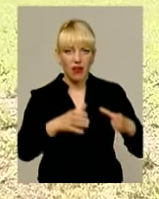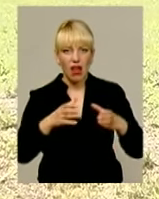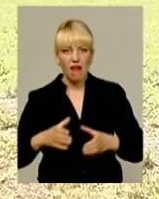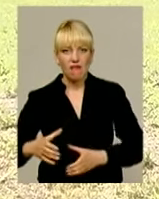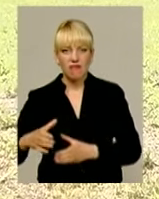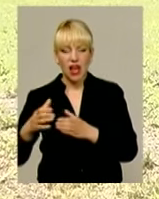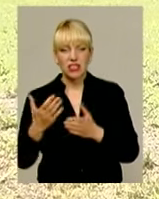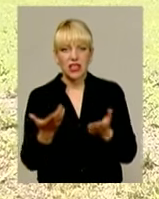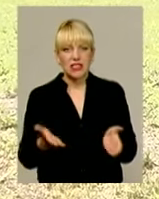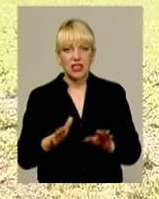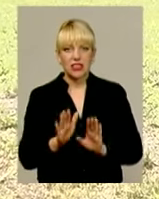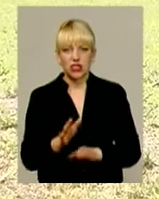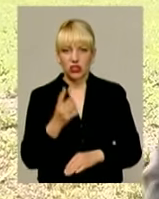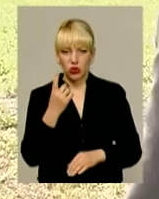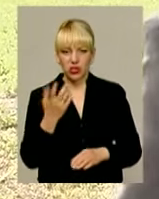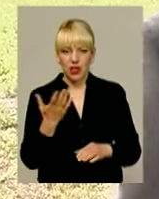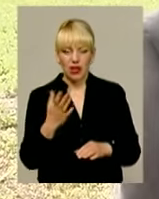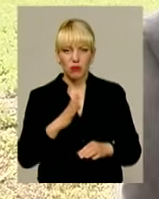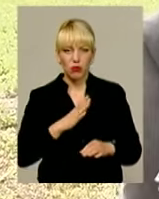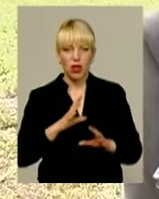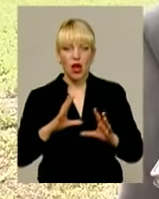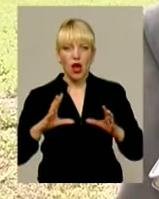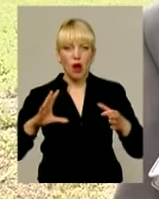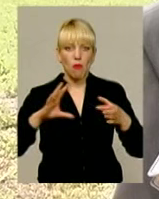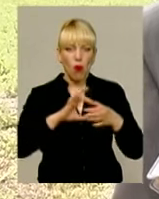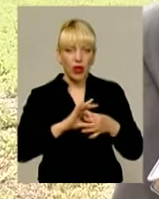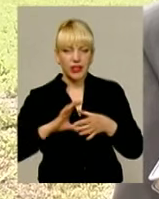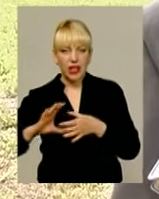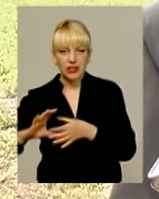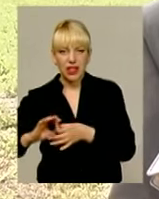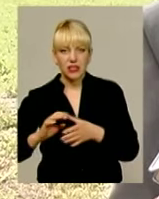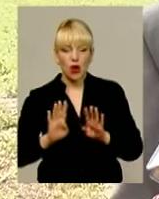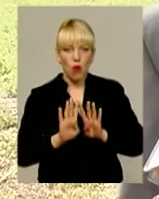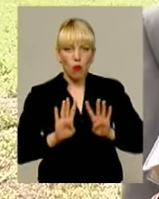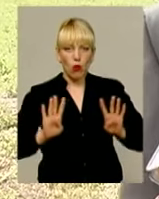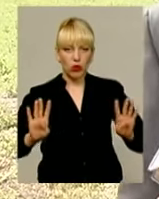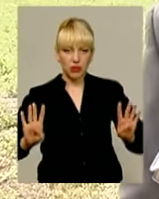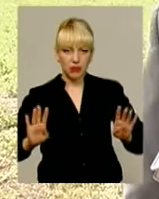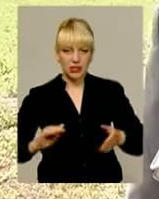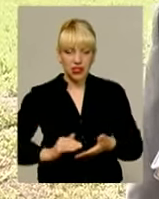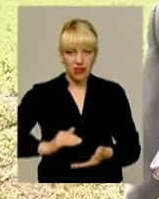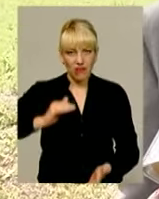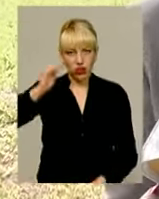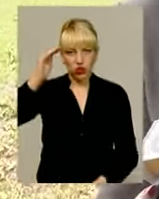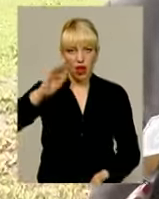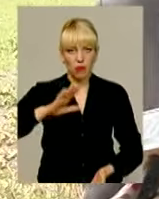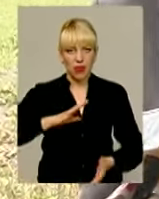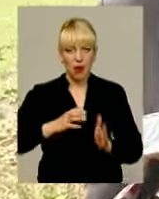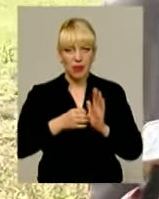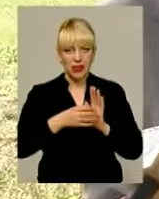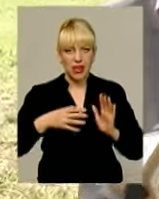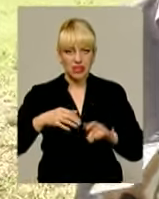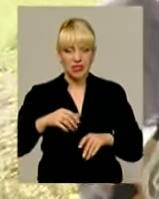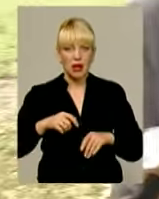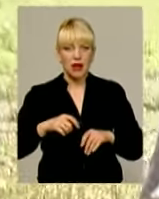які всі були поєднані між собою оборонним муром, ширина якого становила 4 метри, висота сягала часами 12 метрів. В'їзна